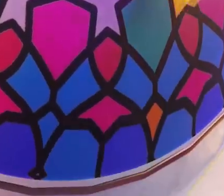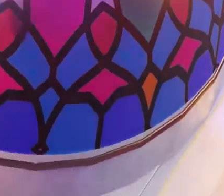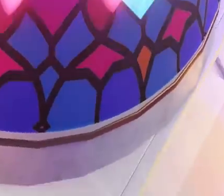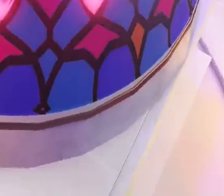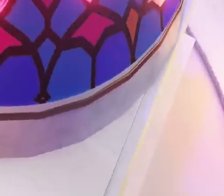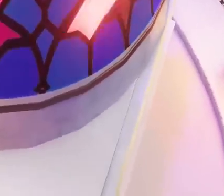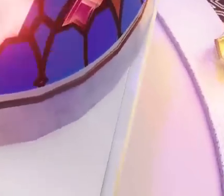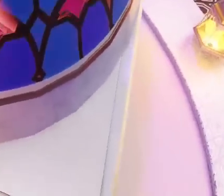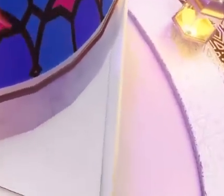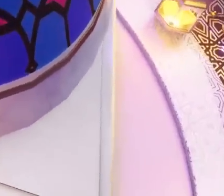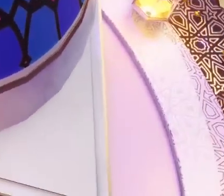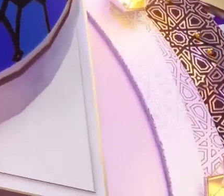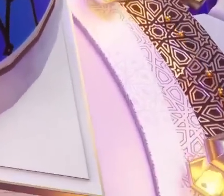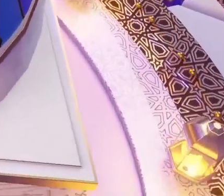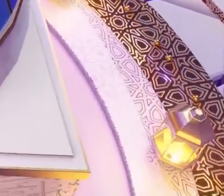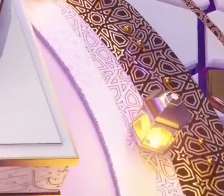حجتين يا